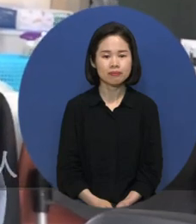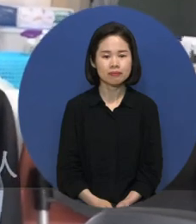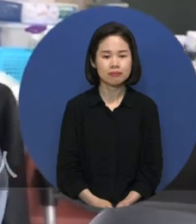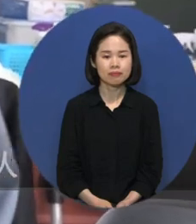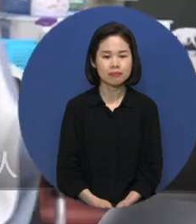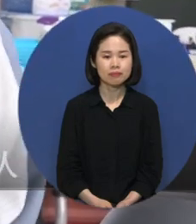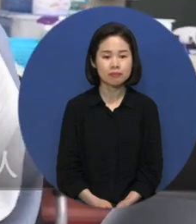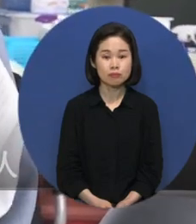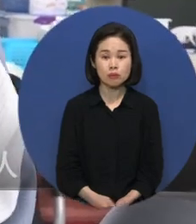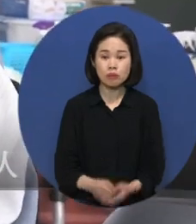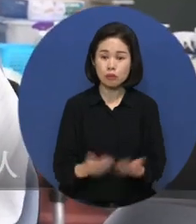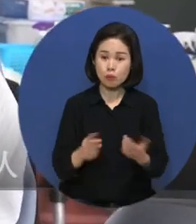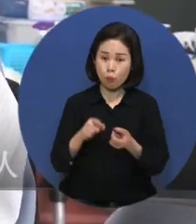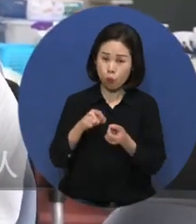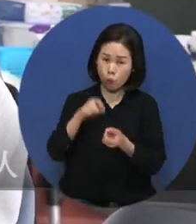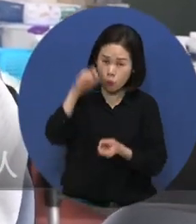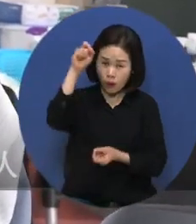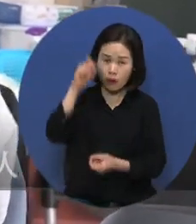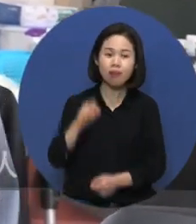엄청 오래 해요.